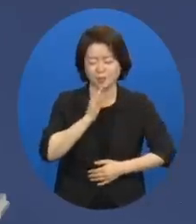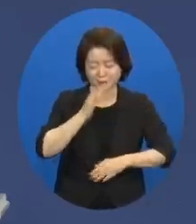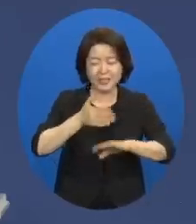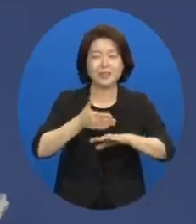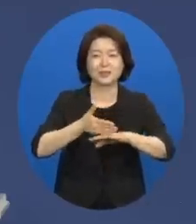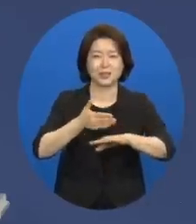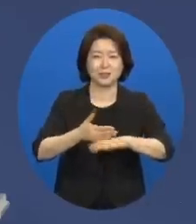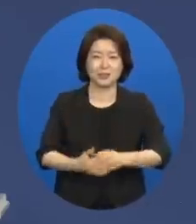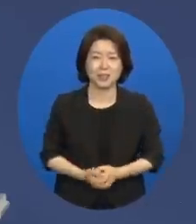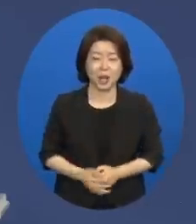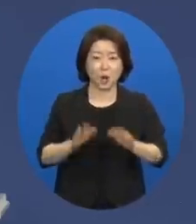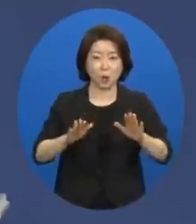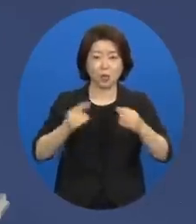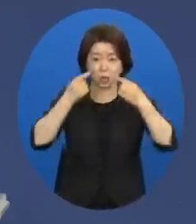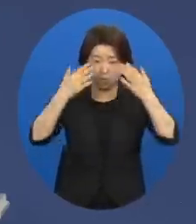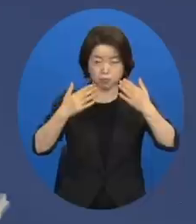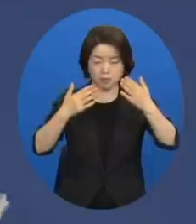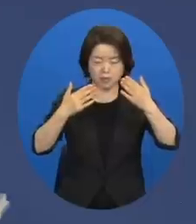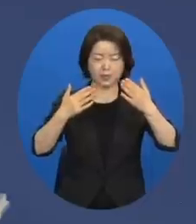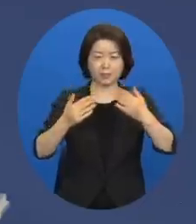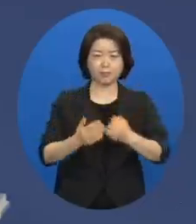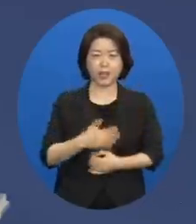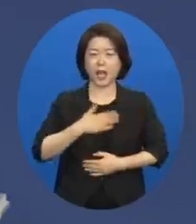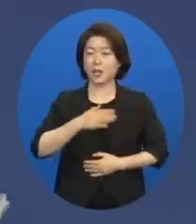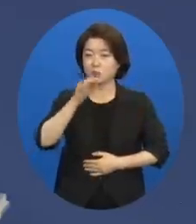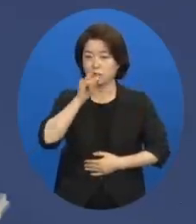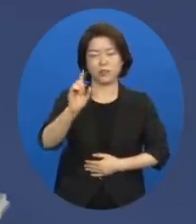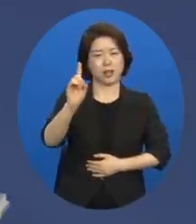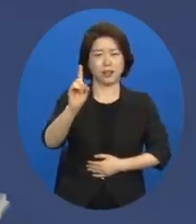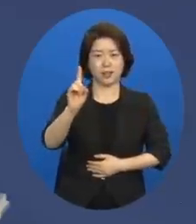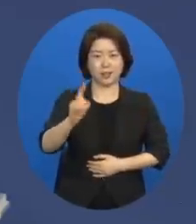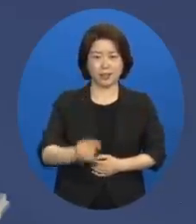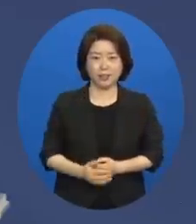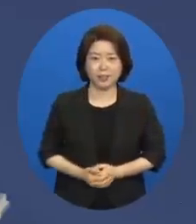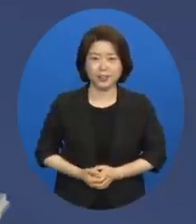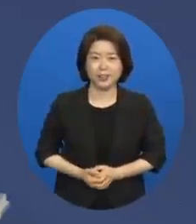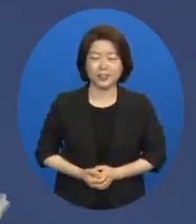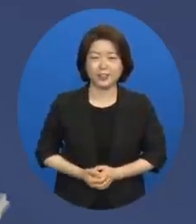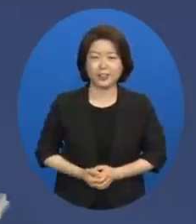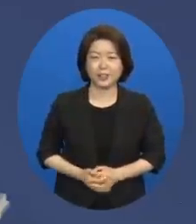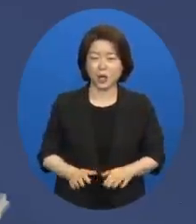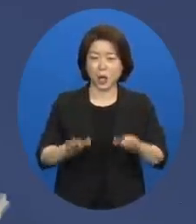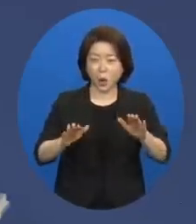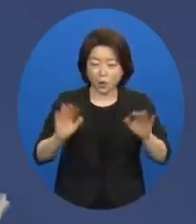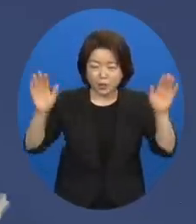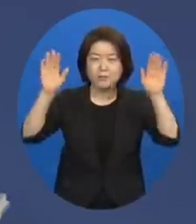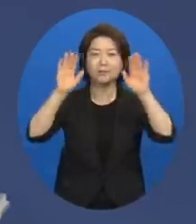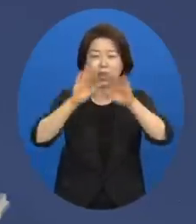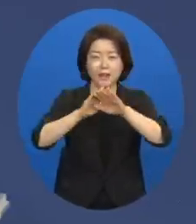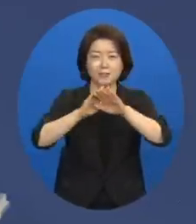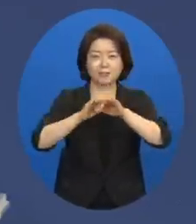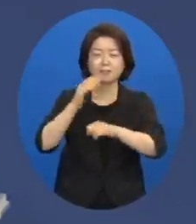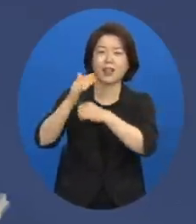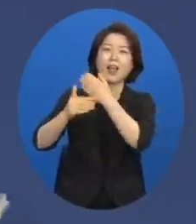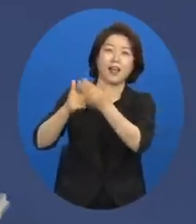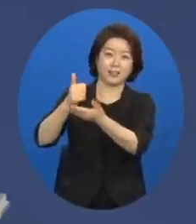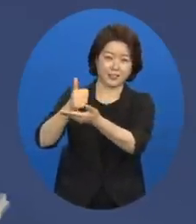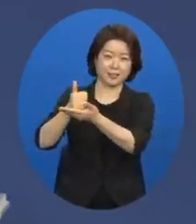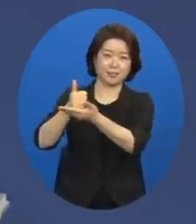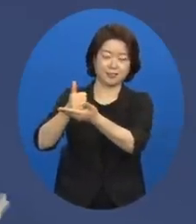감사합니다. 저는 오늘 분명히 확실하게 알 수 있는 거 한 가지는 오늘 이 밤에 하나님께서